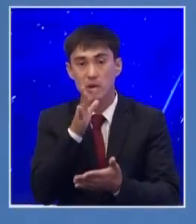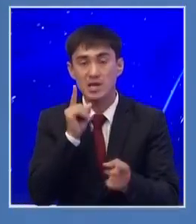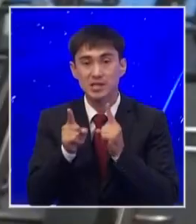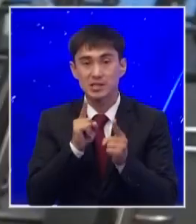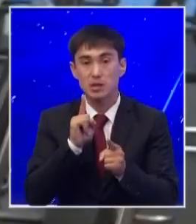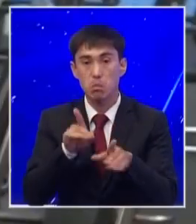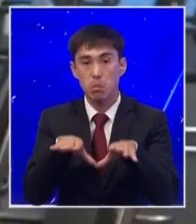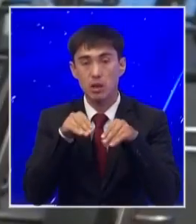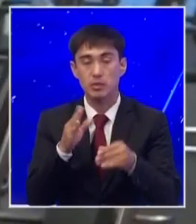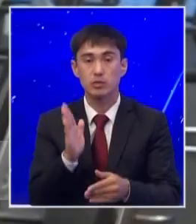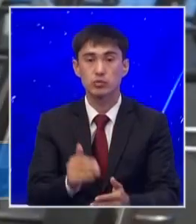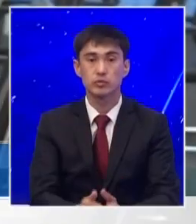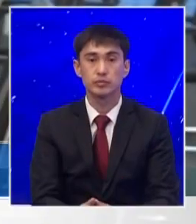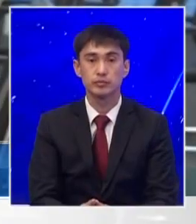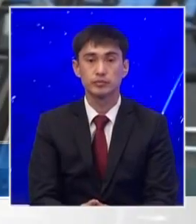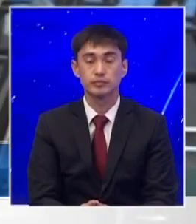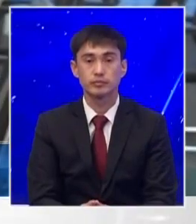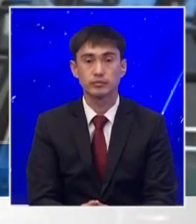парламента.